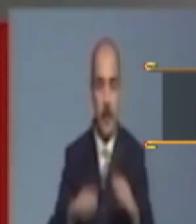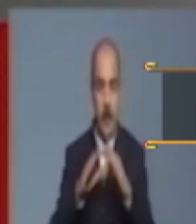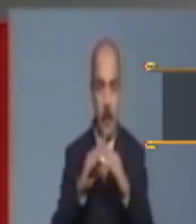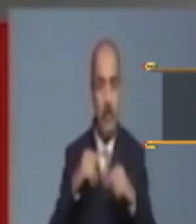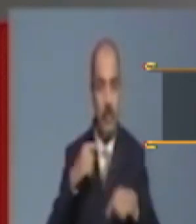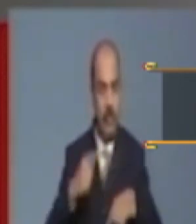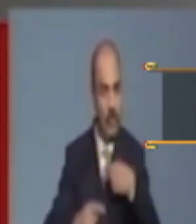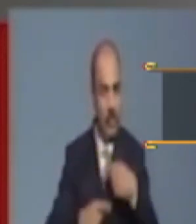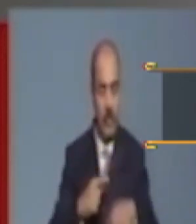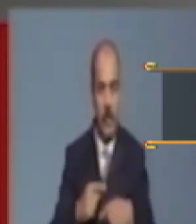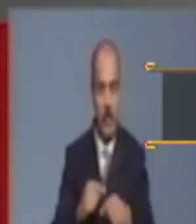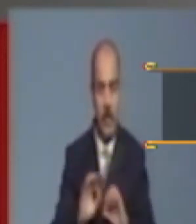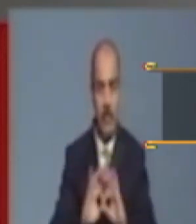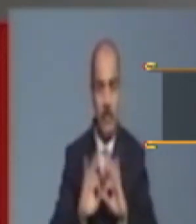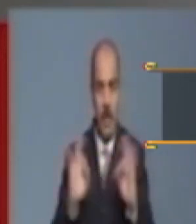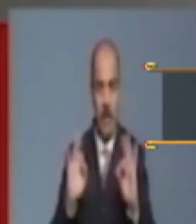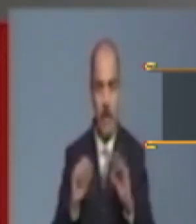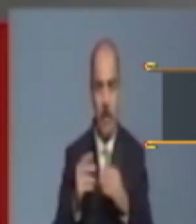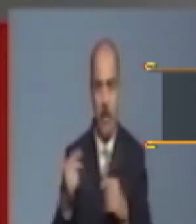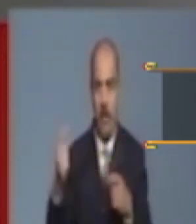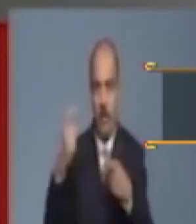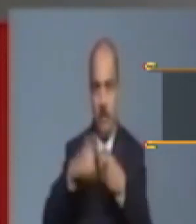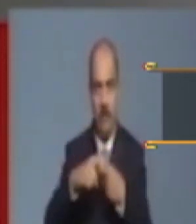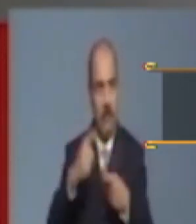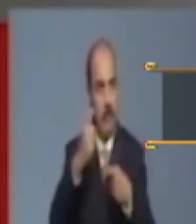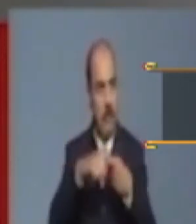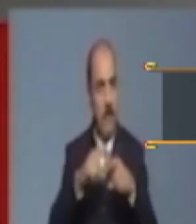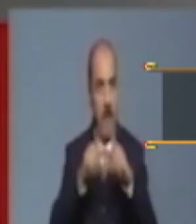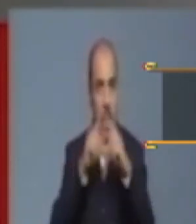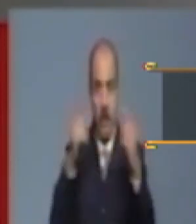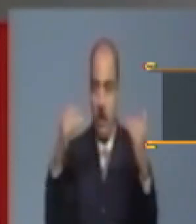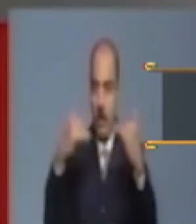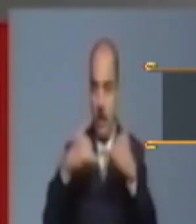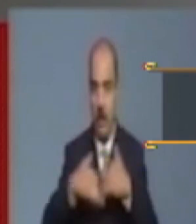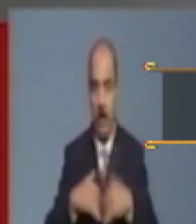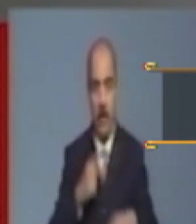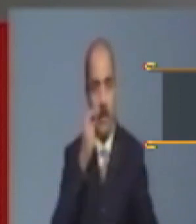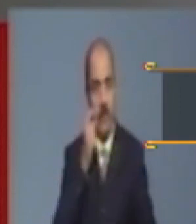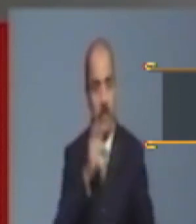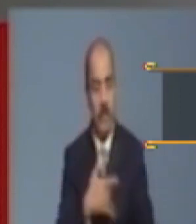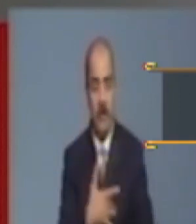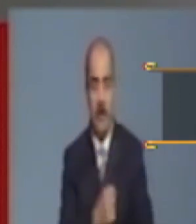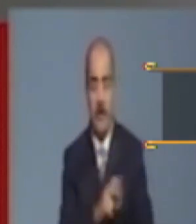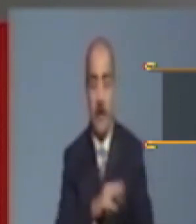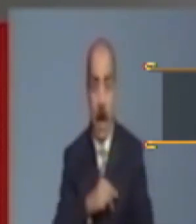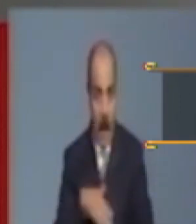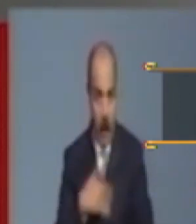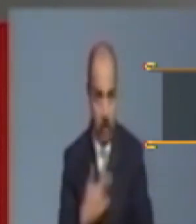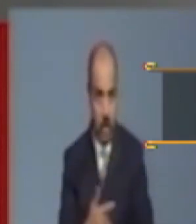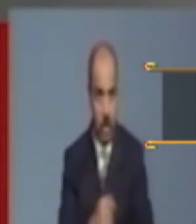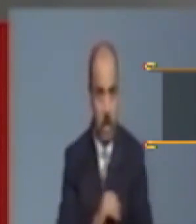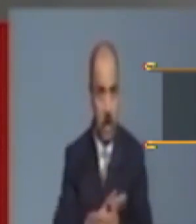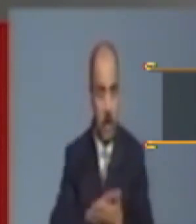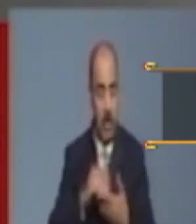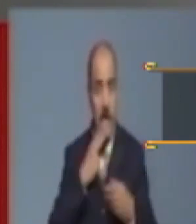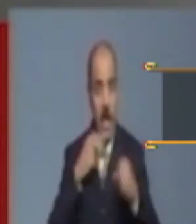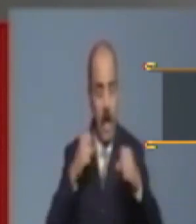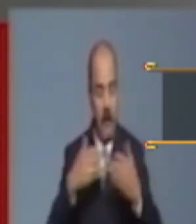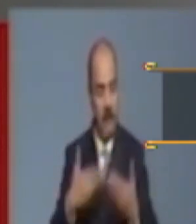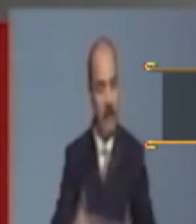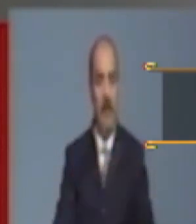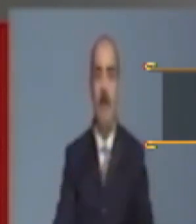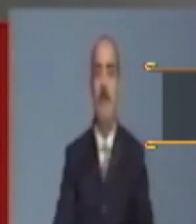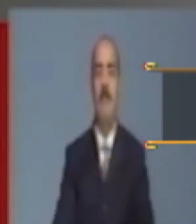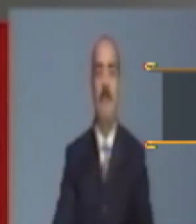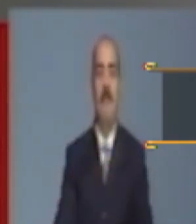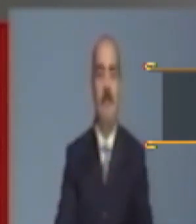زالت نقطة التلاقي لكافة شعوب الإنسانية المحبة للخير والسلام